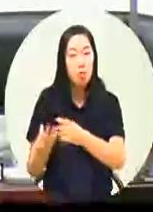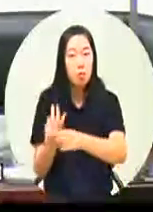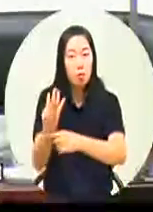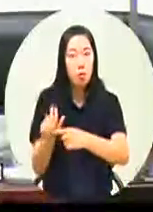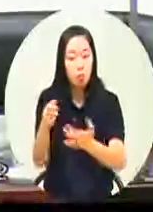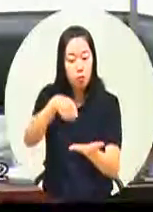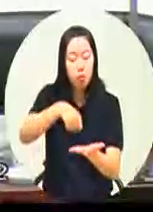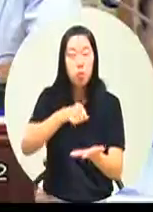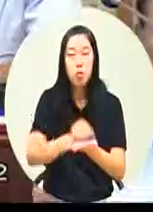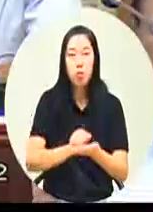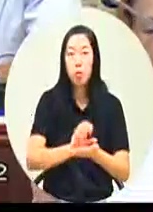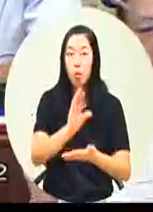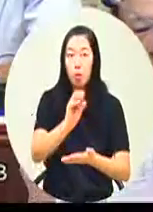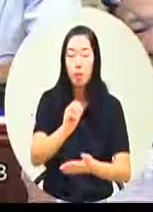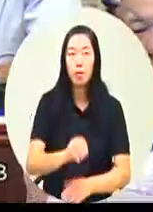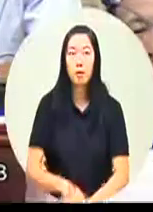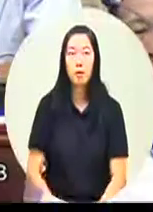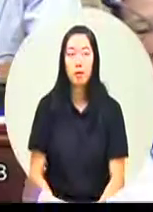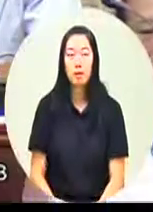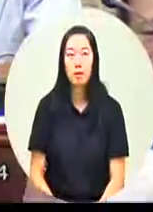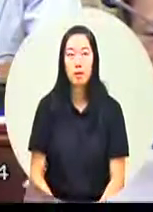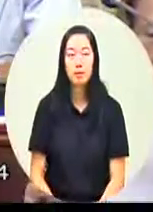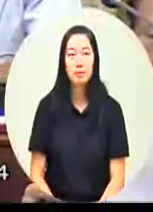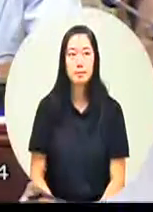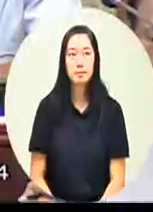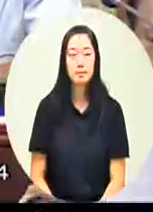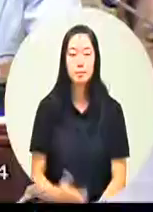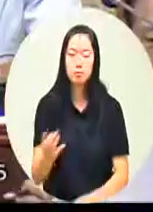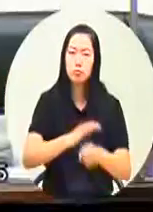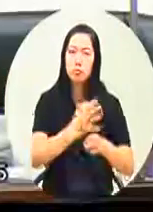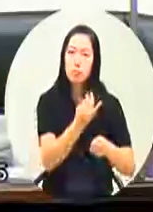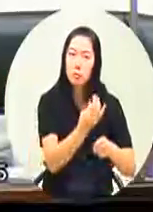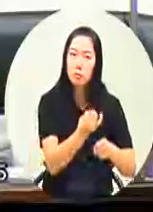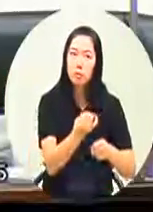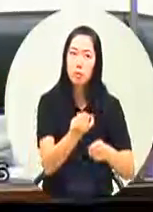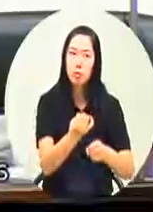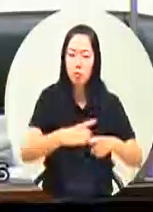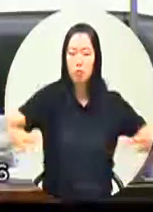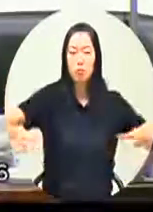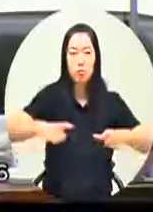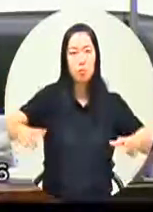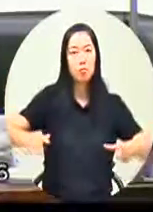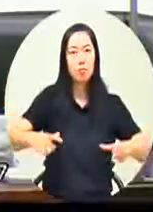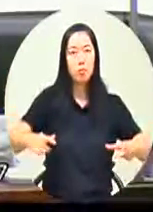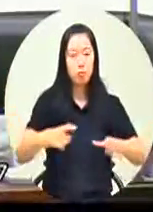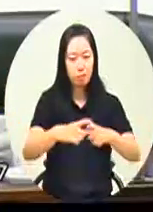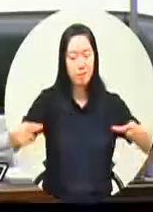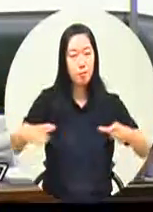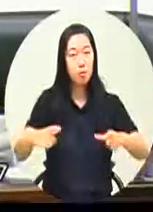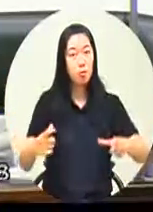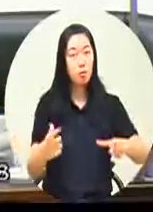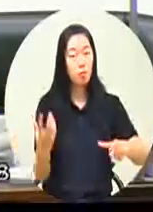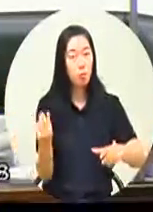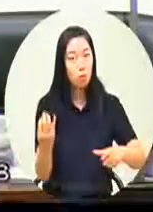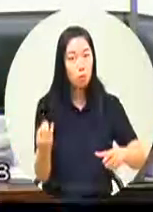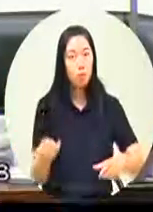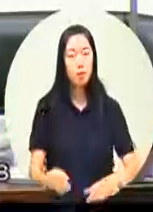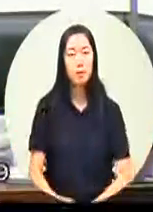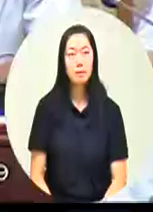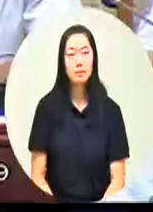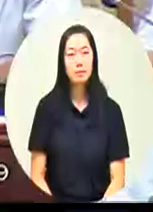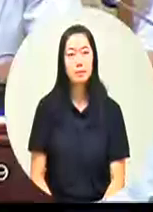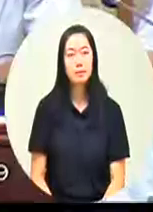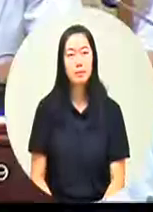偿率？ 我们自偿率的部分齁， 啊，会补助多少？啊，总规模差不多多少？ 我们都会延伸线的部分